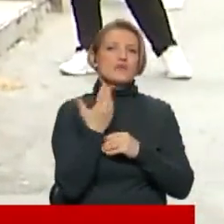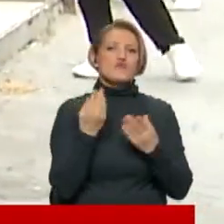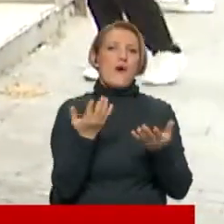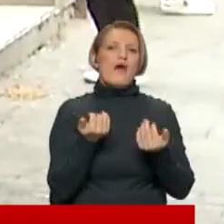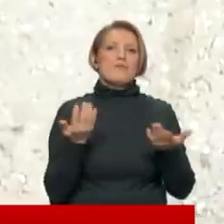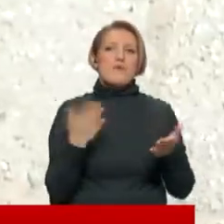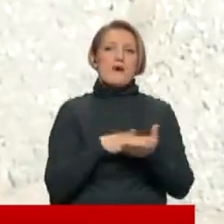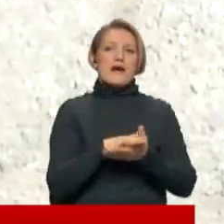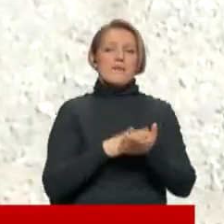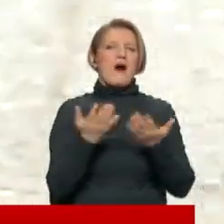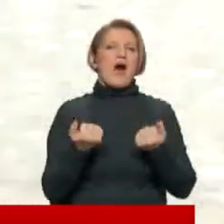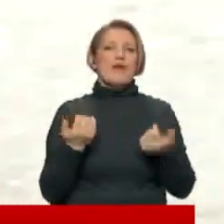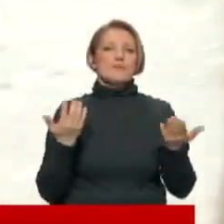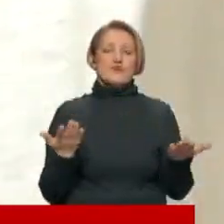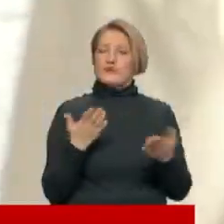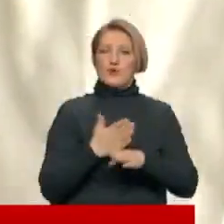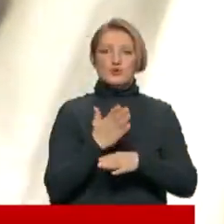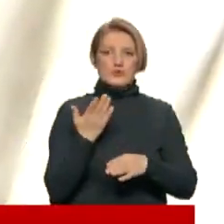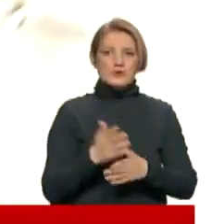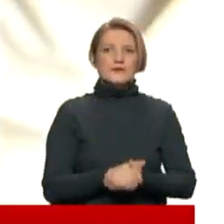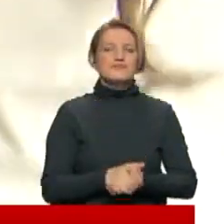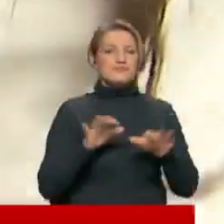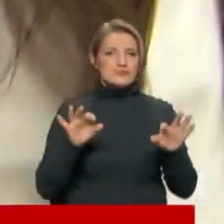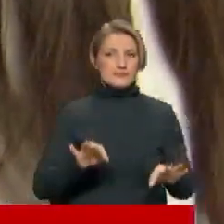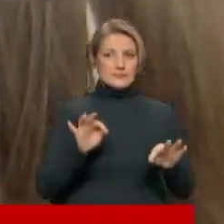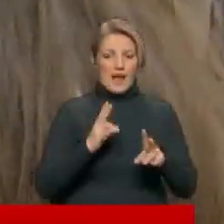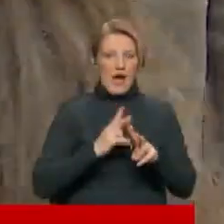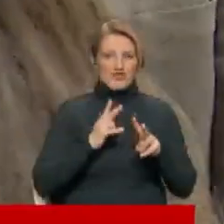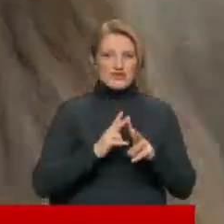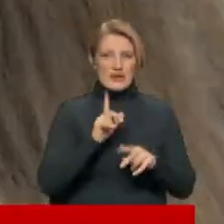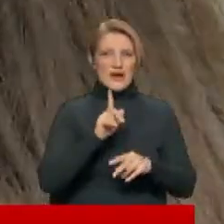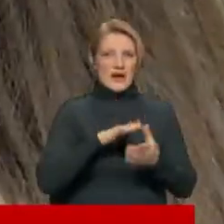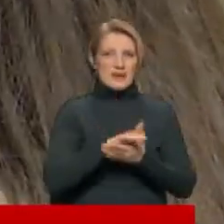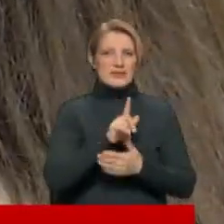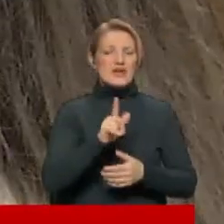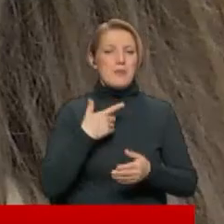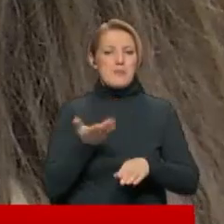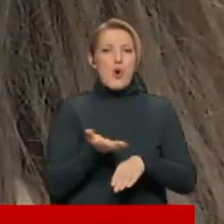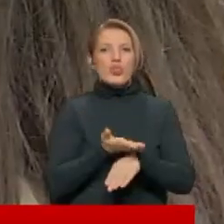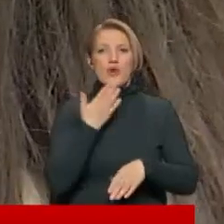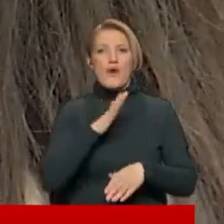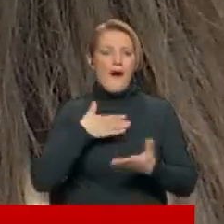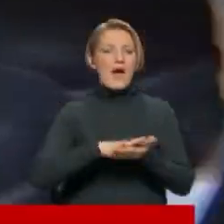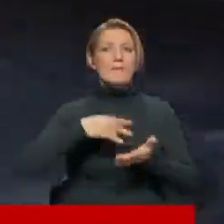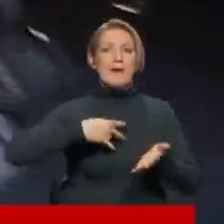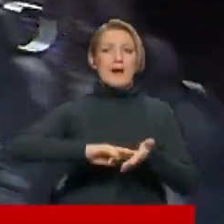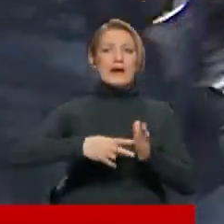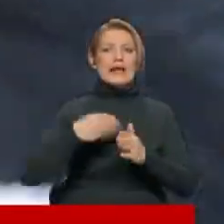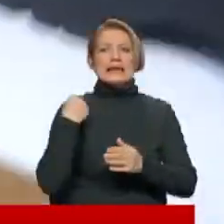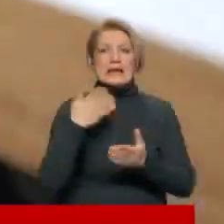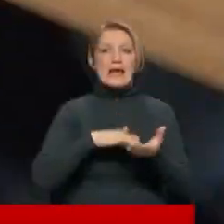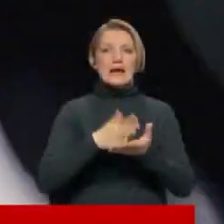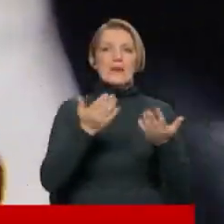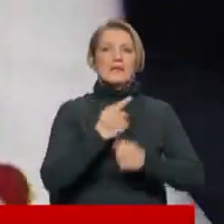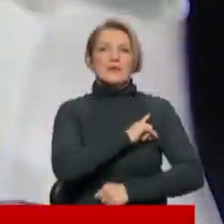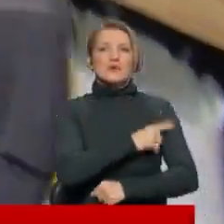alamıyorum öyle ayakkabı. Yani alamıyorum daha doğrusu. Şu an var mı acil ayakkabı ihtiyacı? Yok, botum yok yani, ayakkabıyla idare ediyorum. Yeni ayakkabı